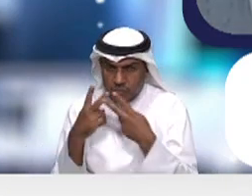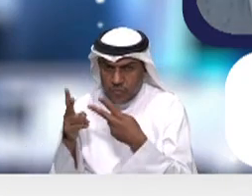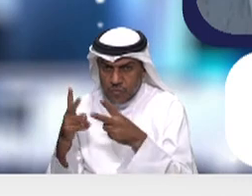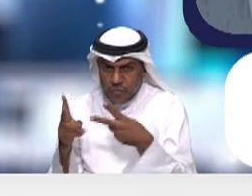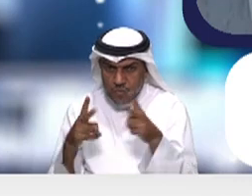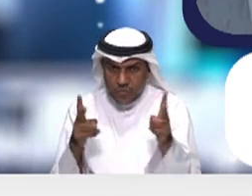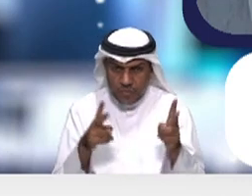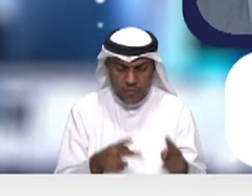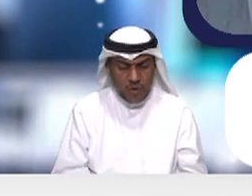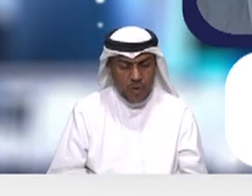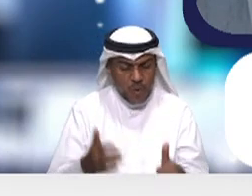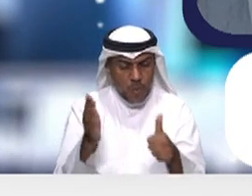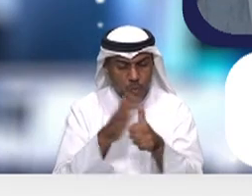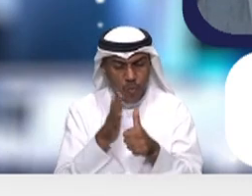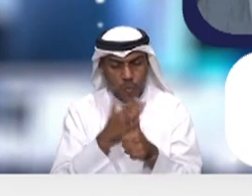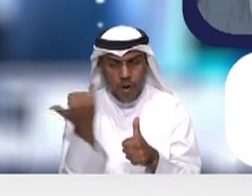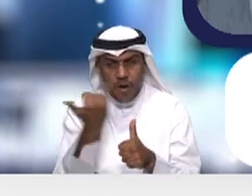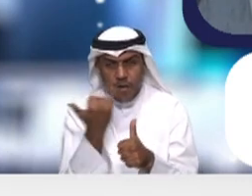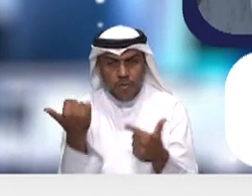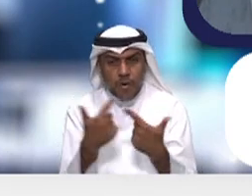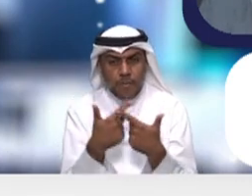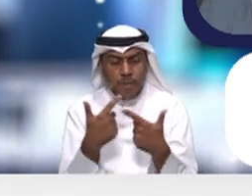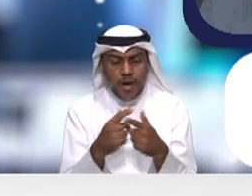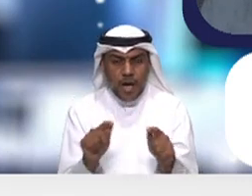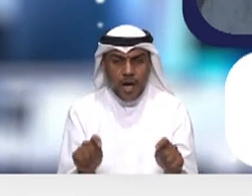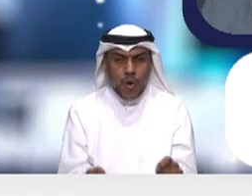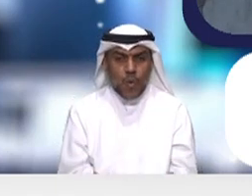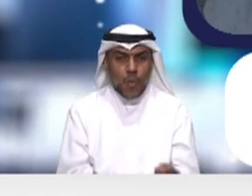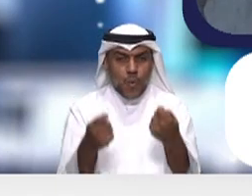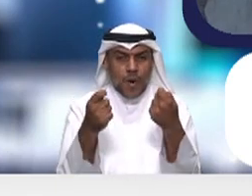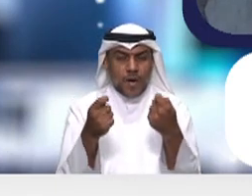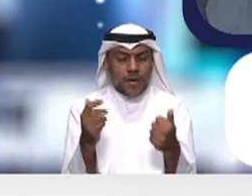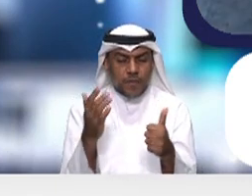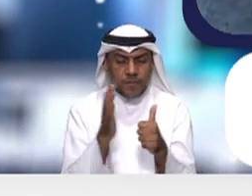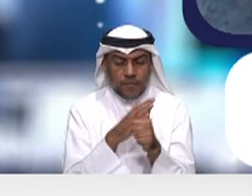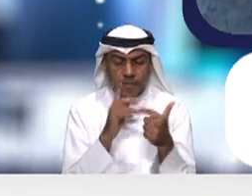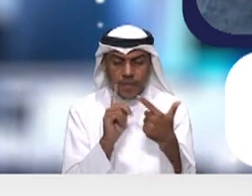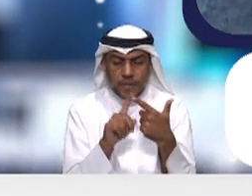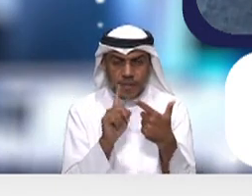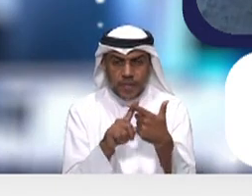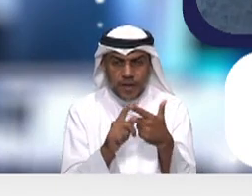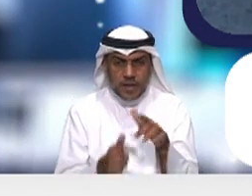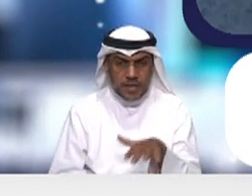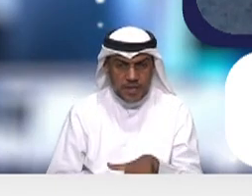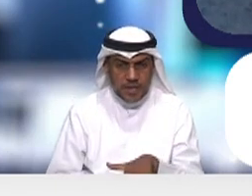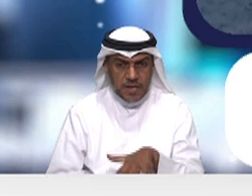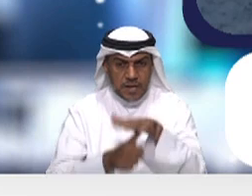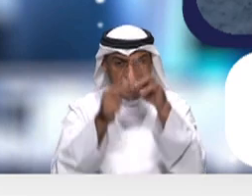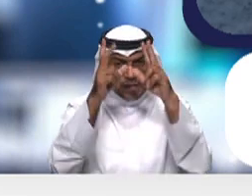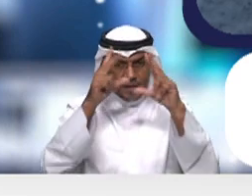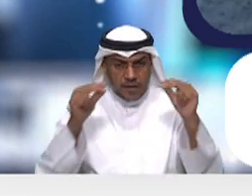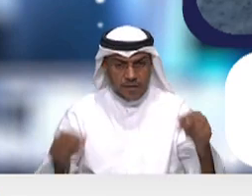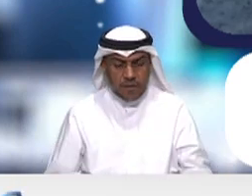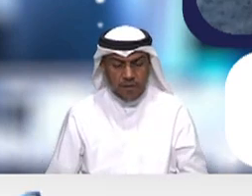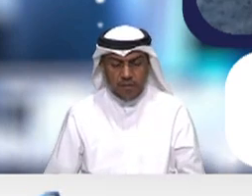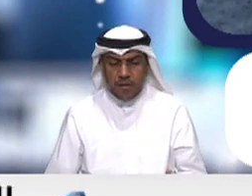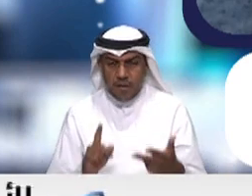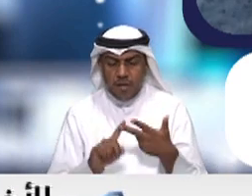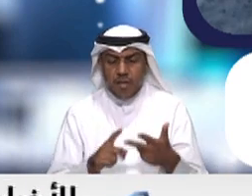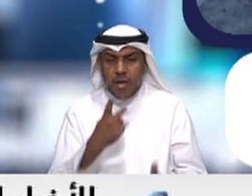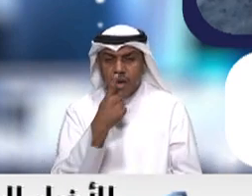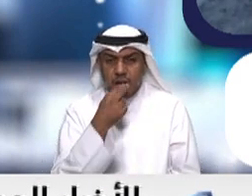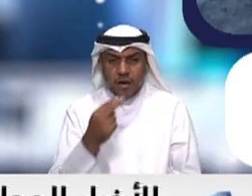هو وقف العدوان وانتخاب رئيس وتطبيق القرار 1701.